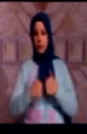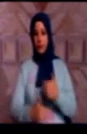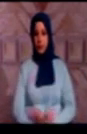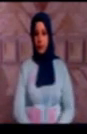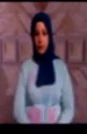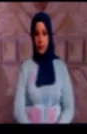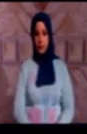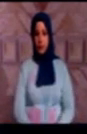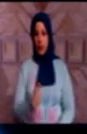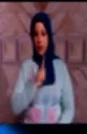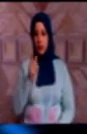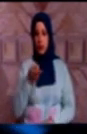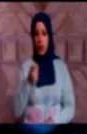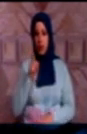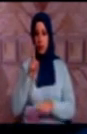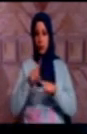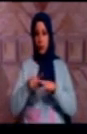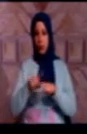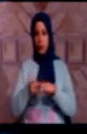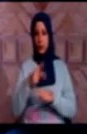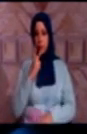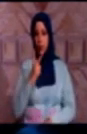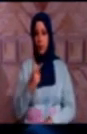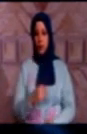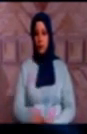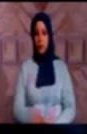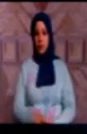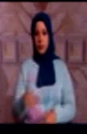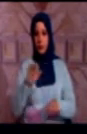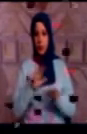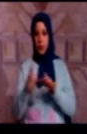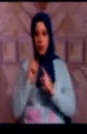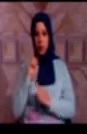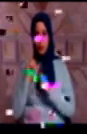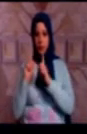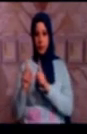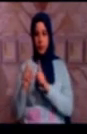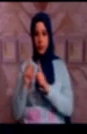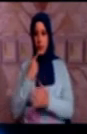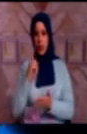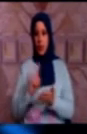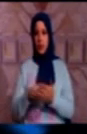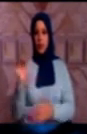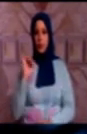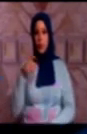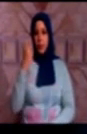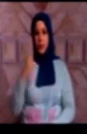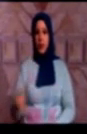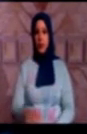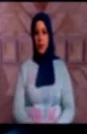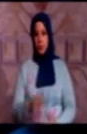ما بيطيحش الطالب ان هو ينشن في الاجابات لابد يكون ملم بالمقرر من